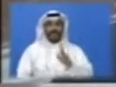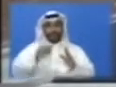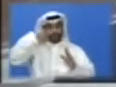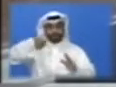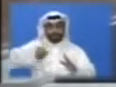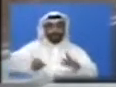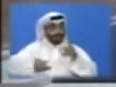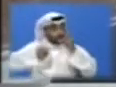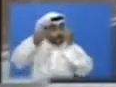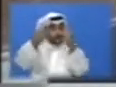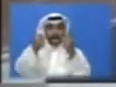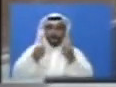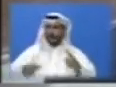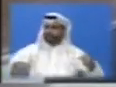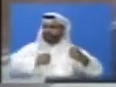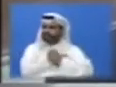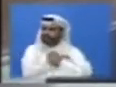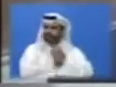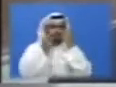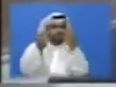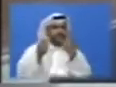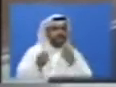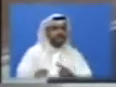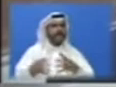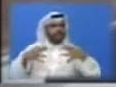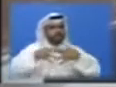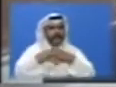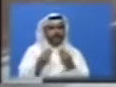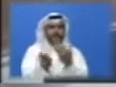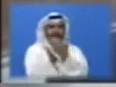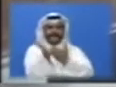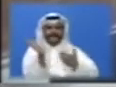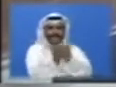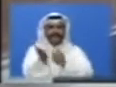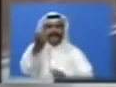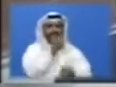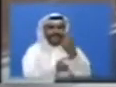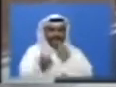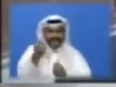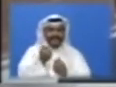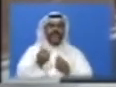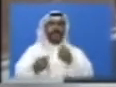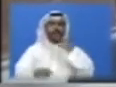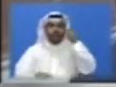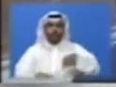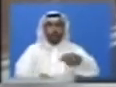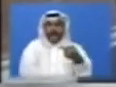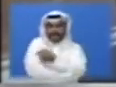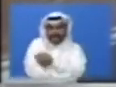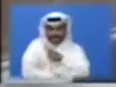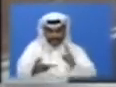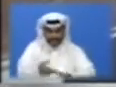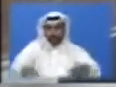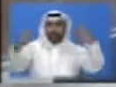ترحيب في عملية تفعيل التعاون في الأمور الاقتصادية والتجارية وأيضا في الأمور الصحية